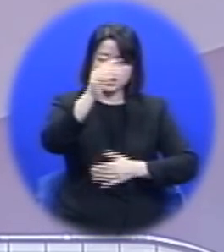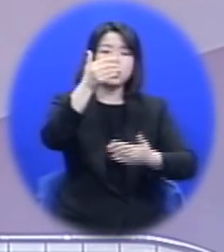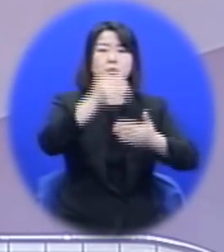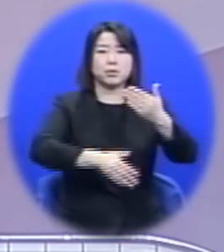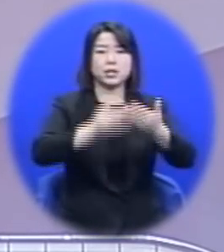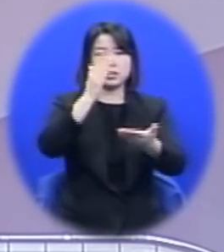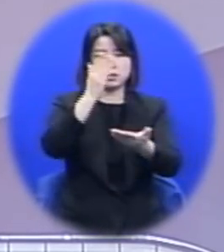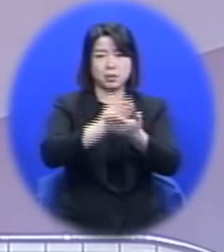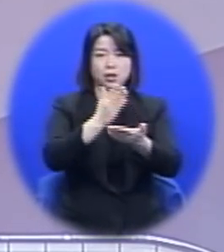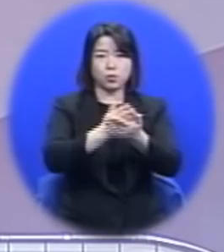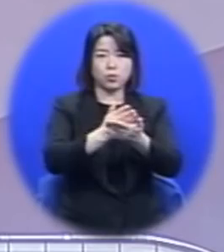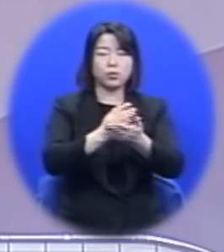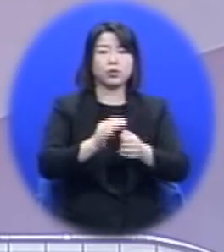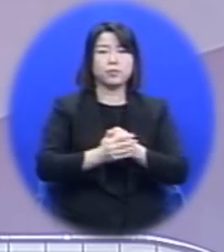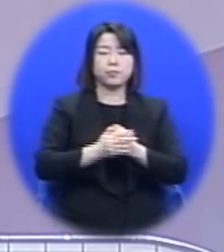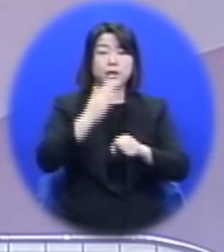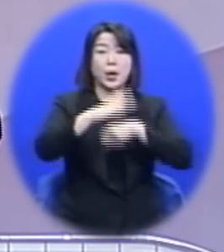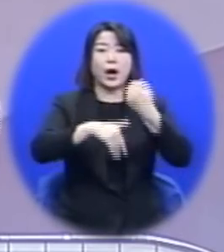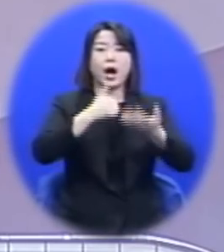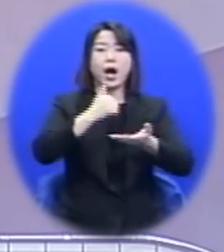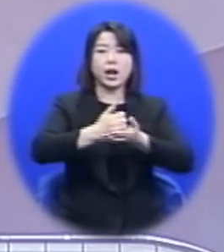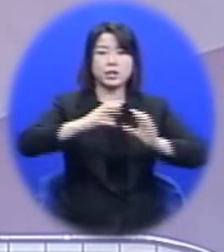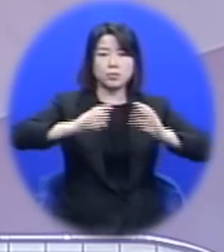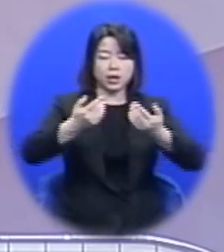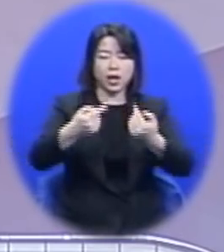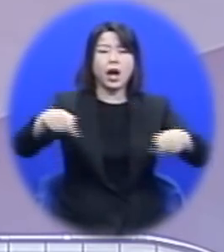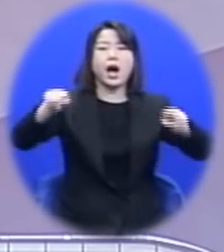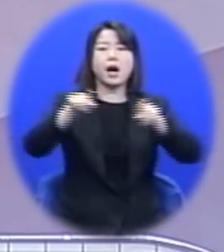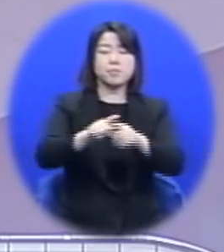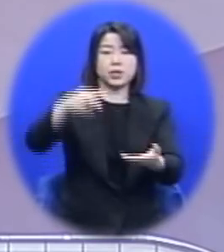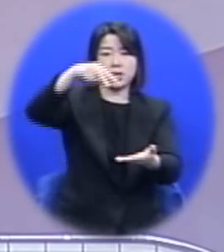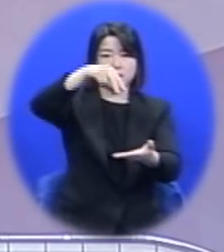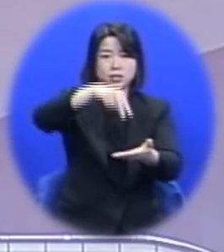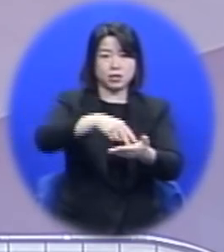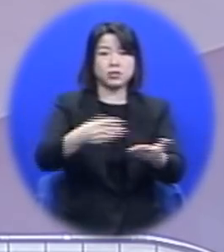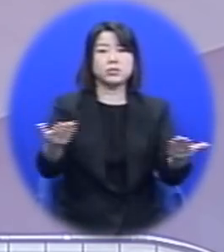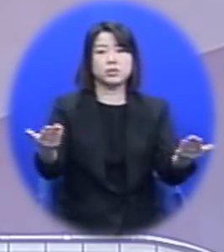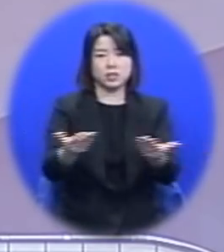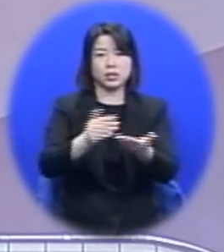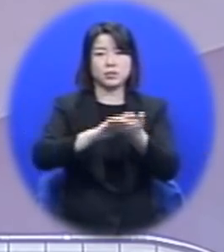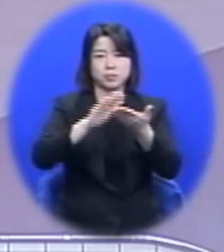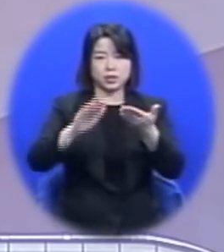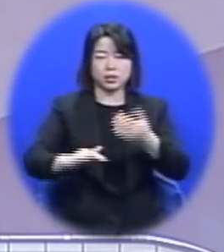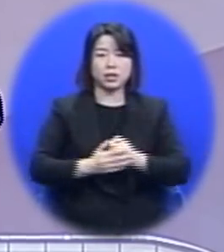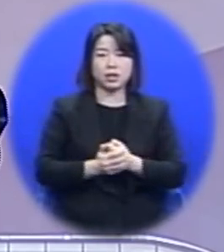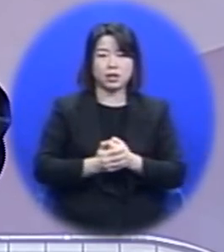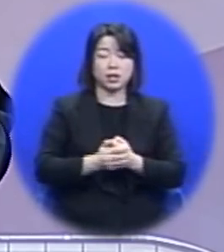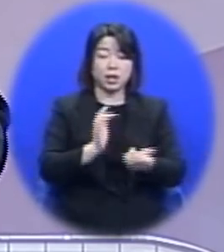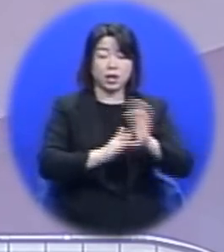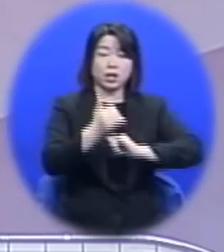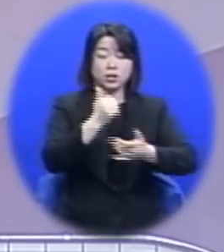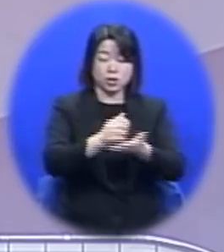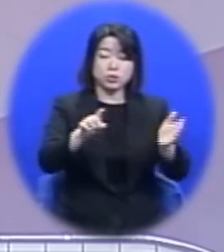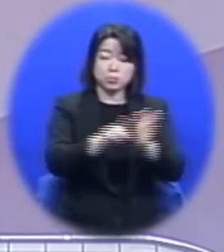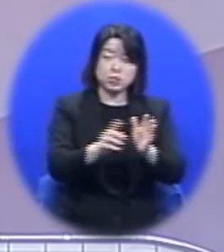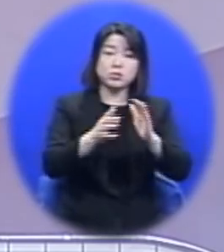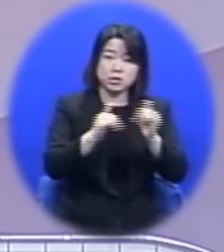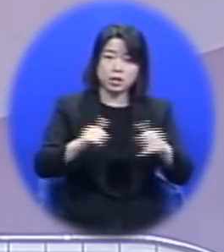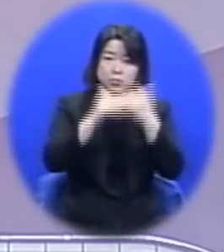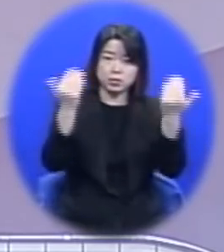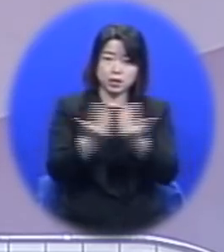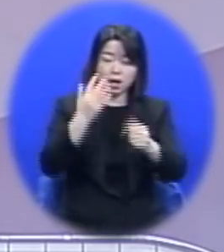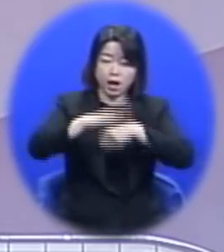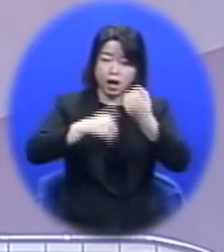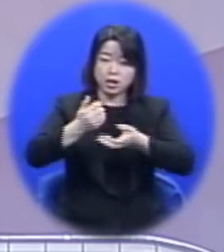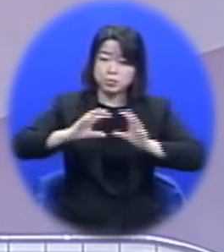빠짐없이 하나님의 나라에 같이 서는 일입니다. 아니, 예수 믿는 사람은 다 하나님의 나라에